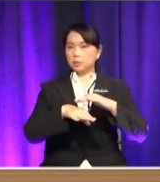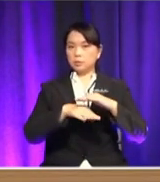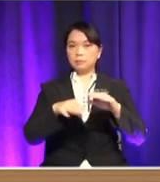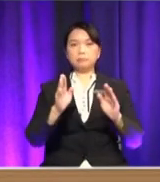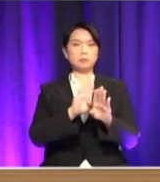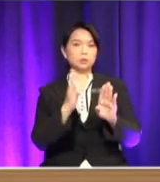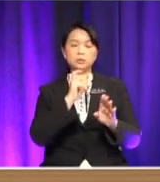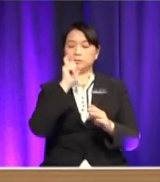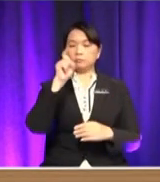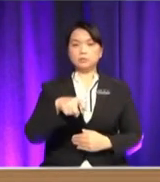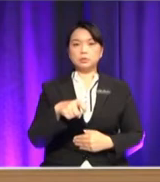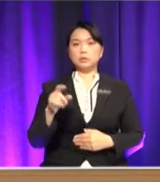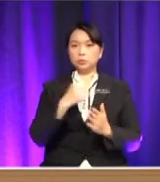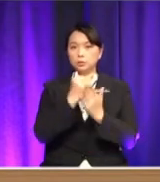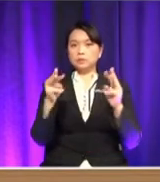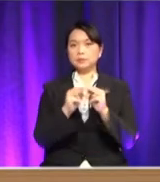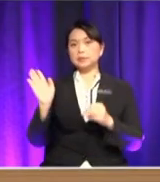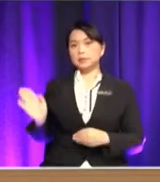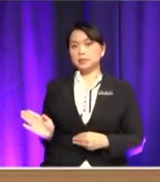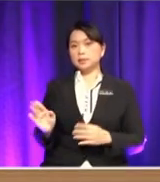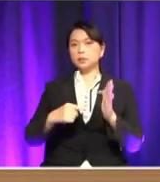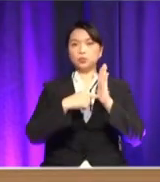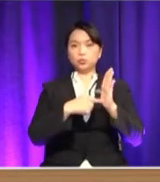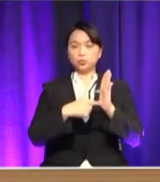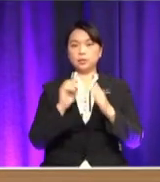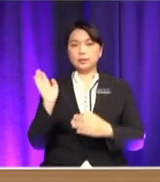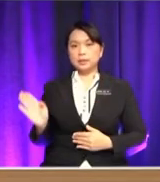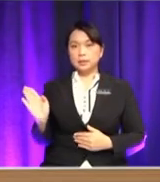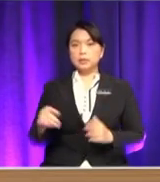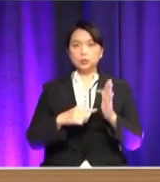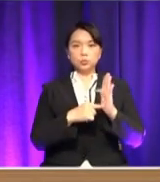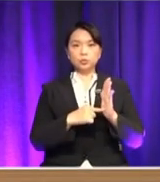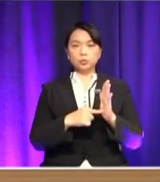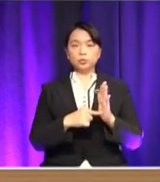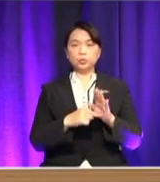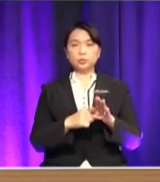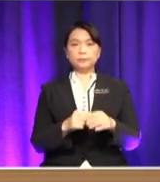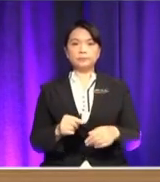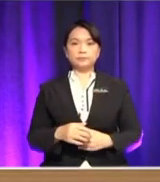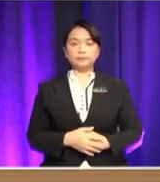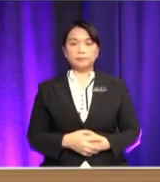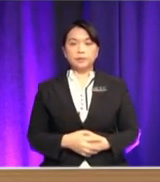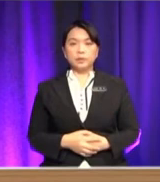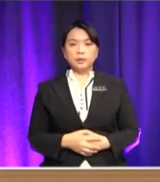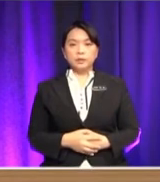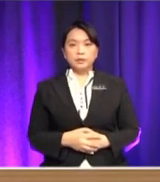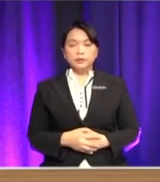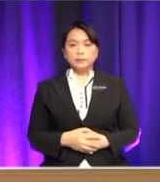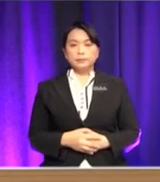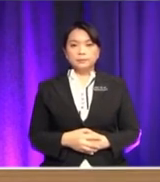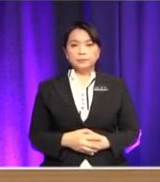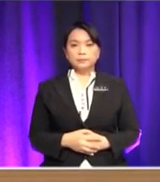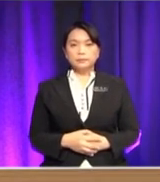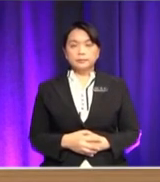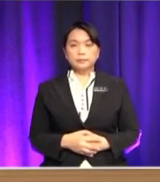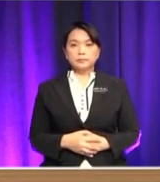keadaan stream Aceh ini menunjukkan lantai paras Lantai kepras lantai setiap pintu misi ada orang ke pintu